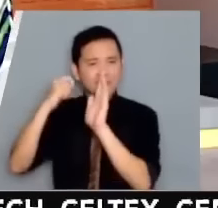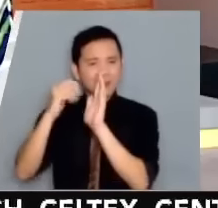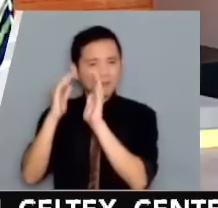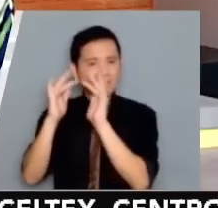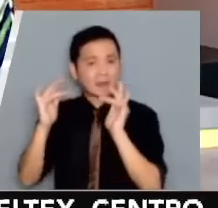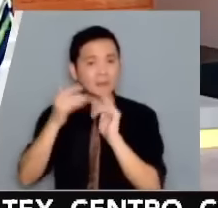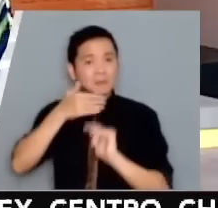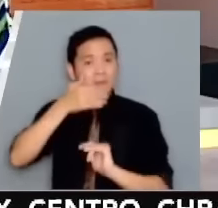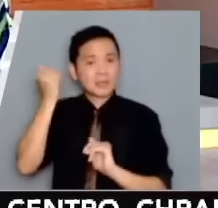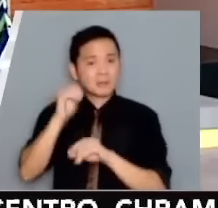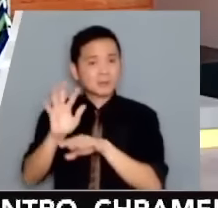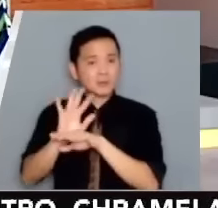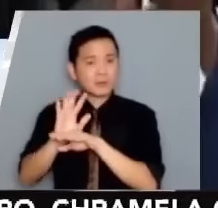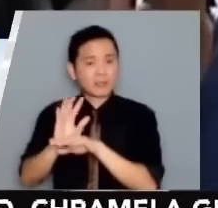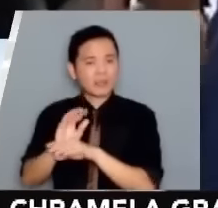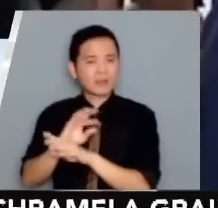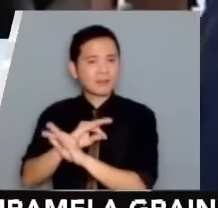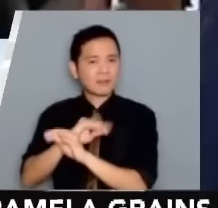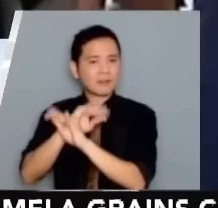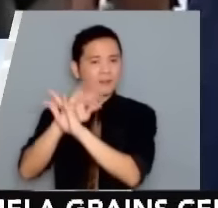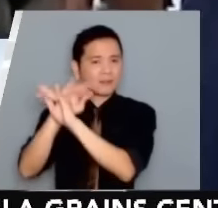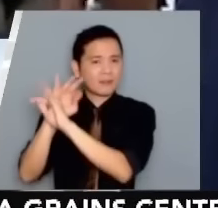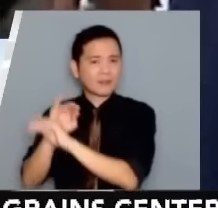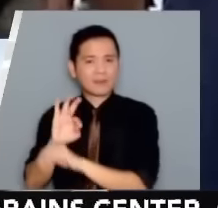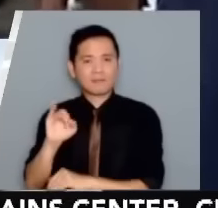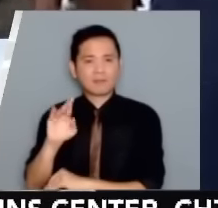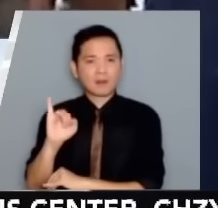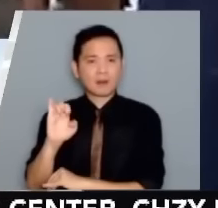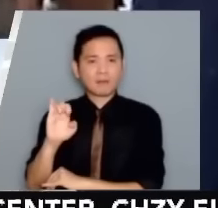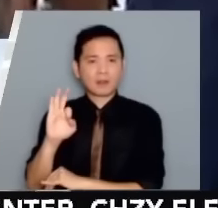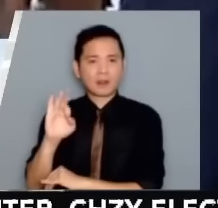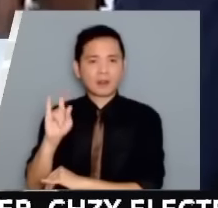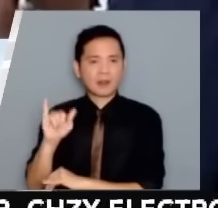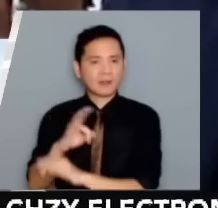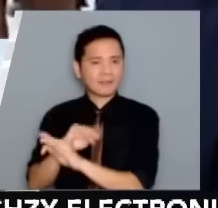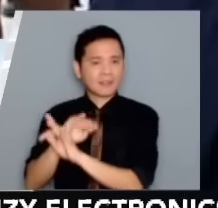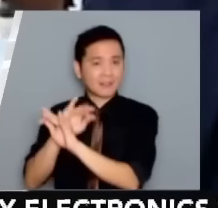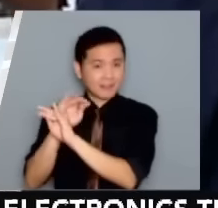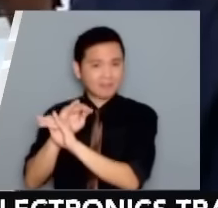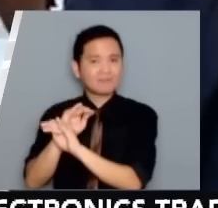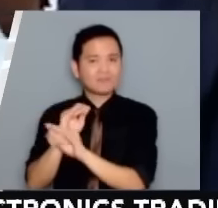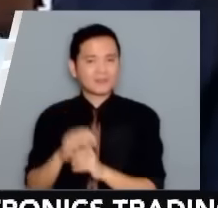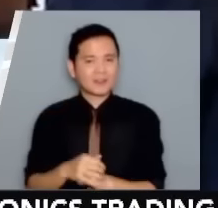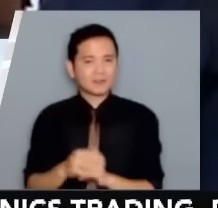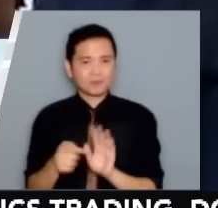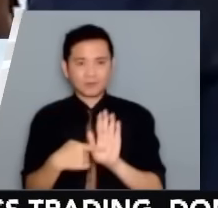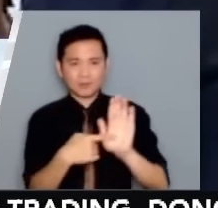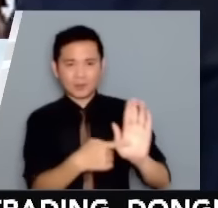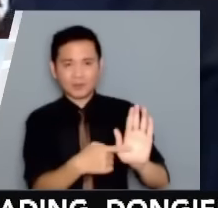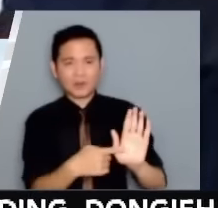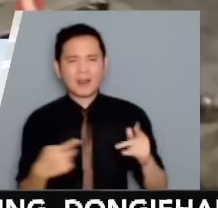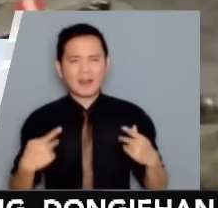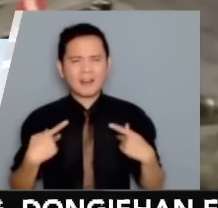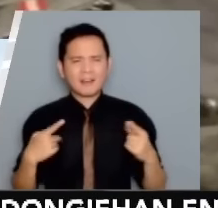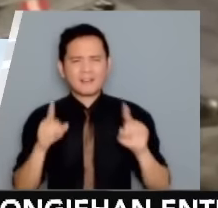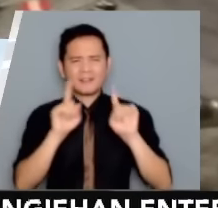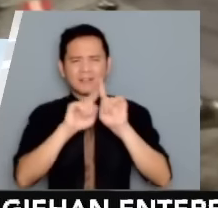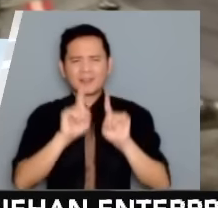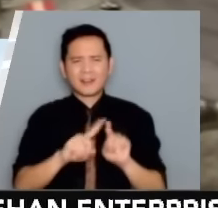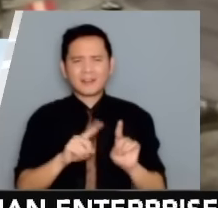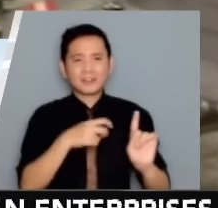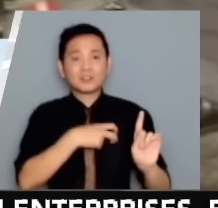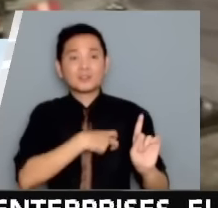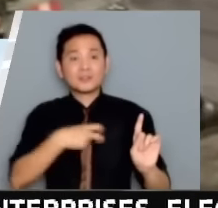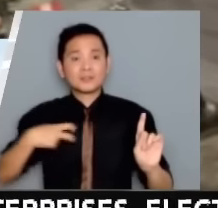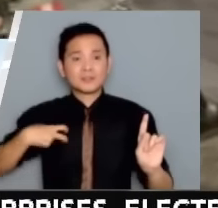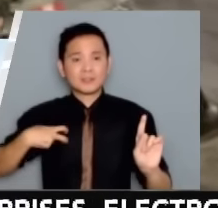Firefly kabilang ang obra ng GMA public fairs at GMA pictures sa mga pelikulang ipinalalabas ngayon sa Beijing international Film